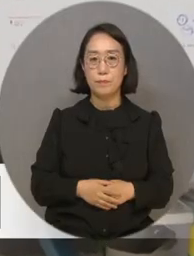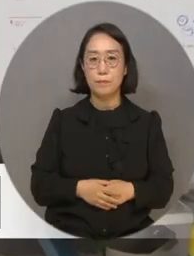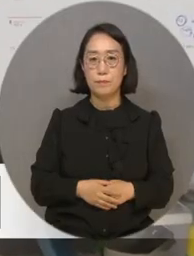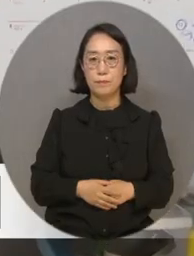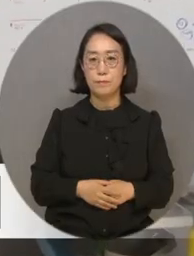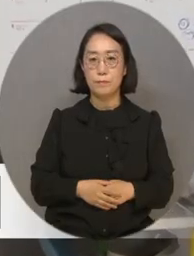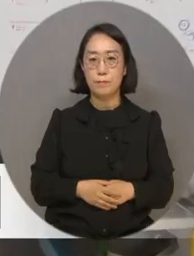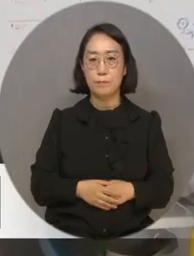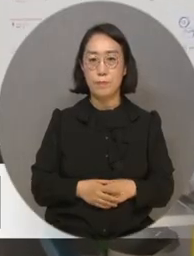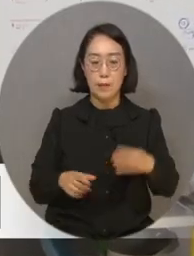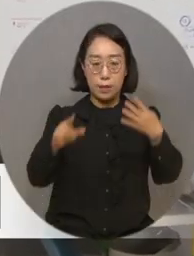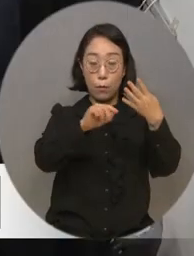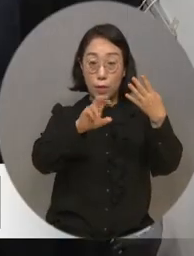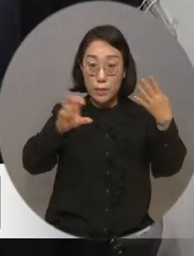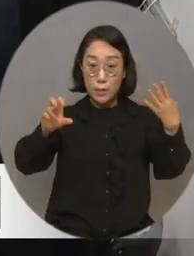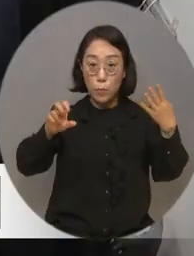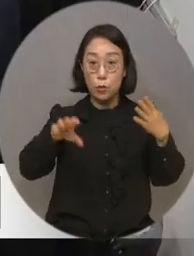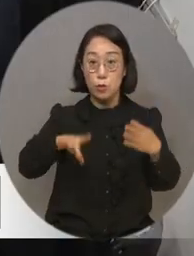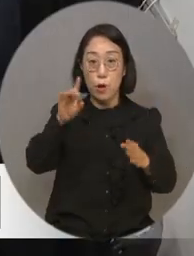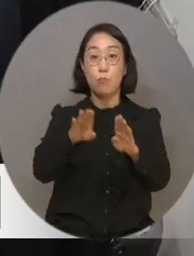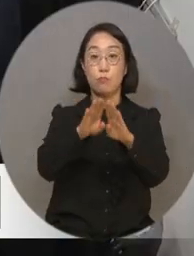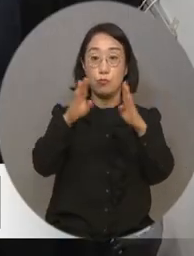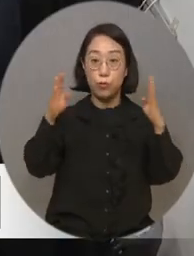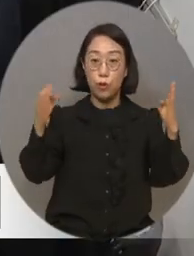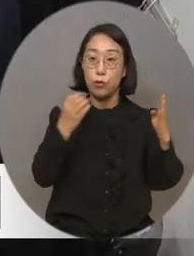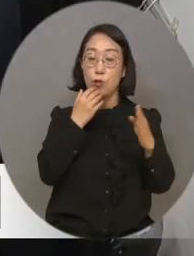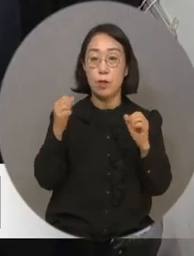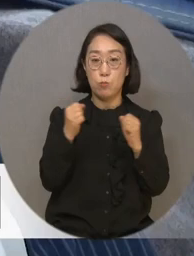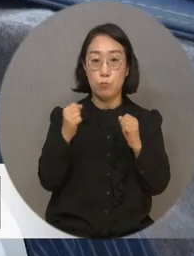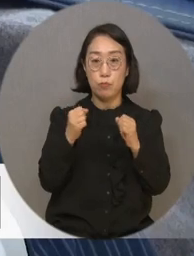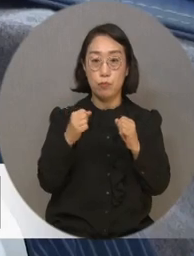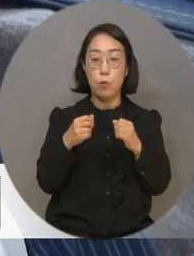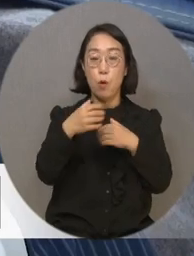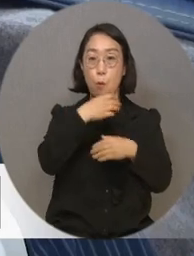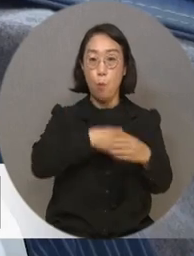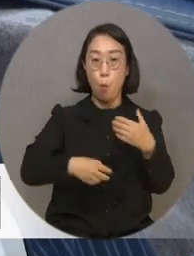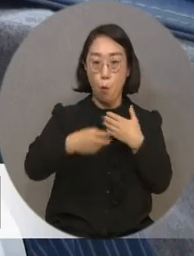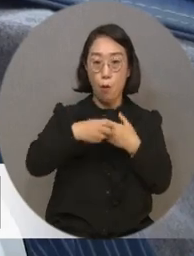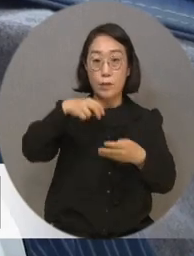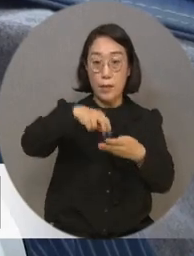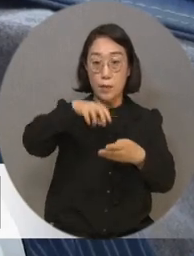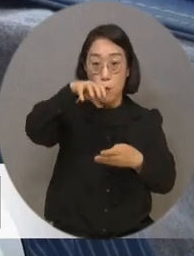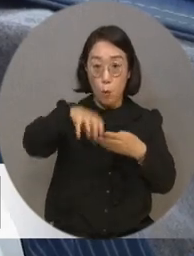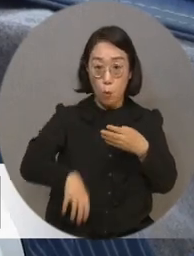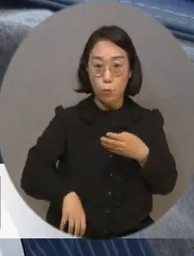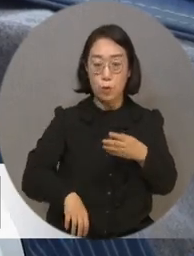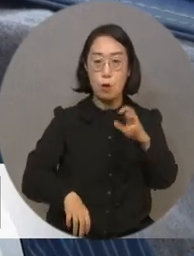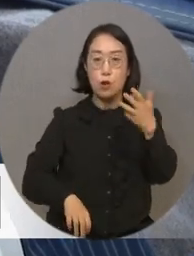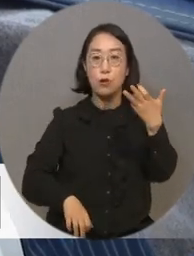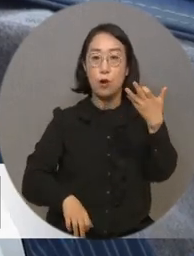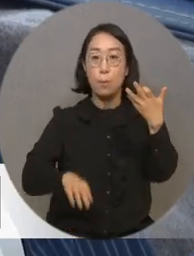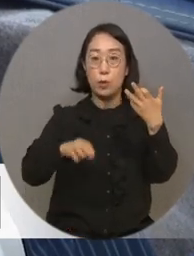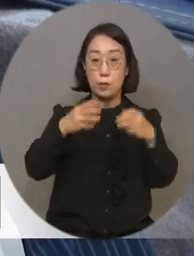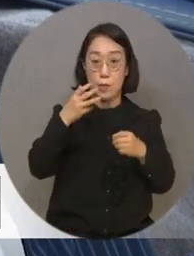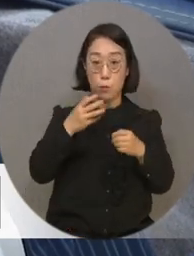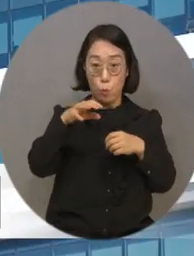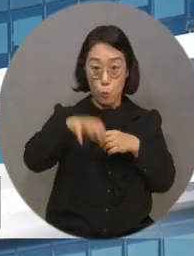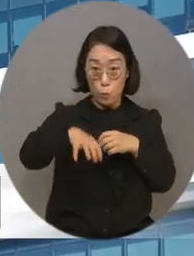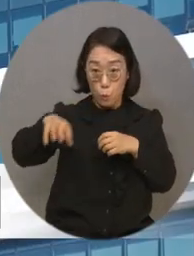지난달 25일 문을 연 경기북부 지역장애인 보건의료센터는 16번째 센터로 개소되는